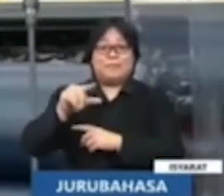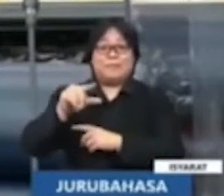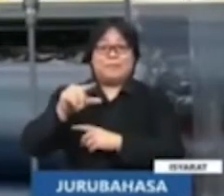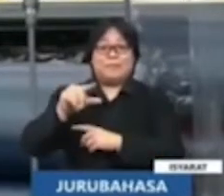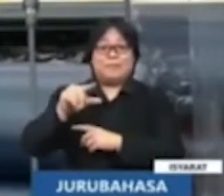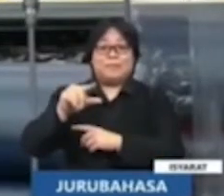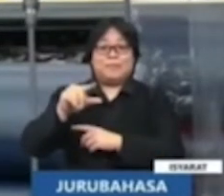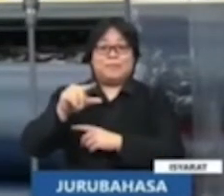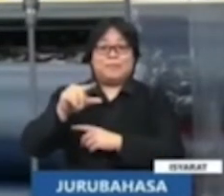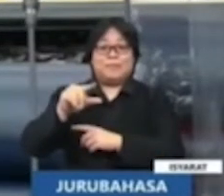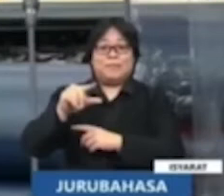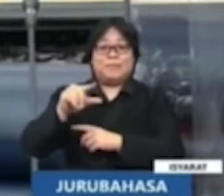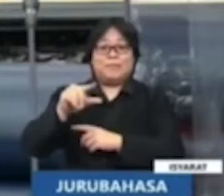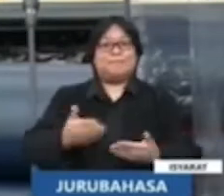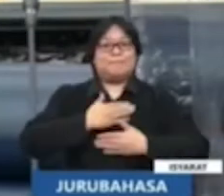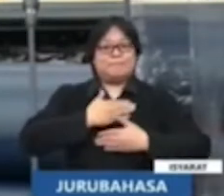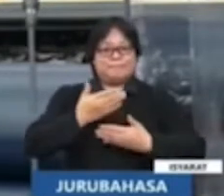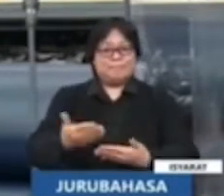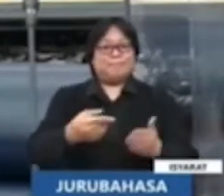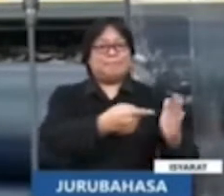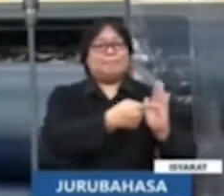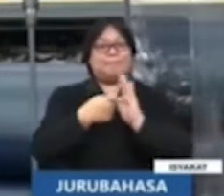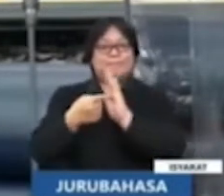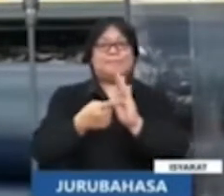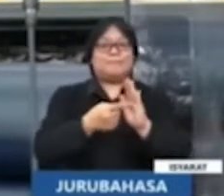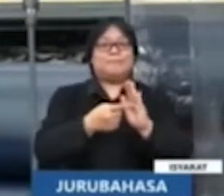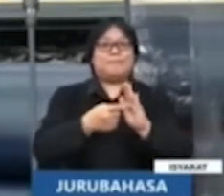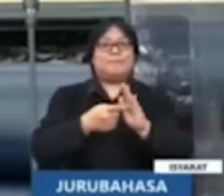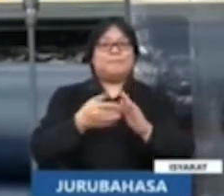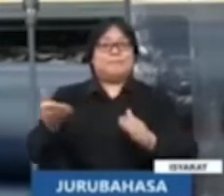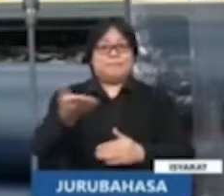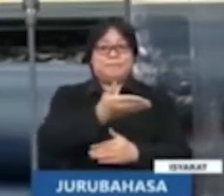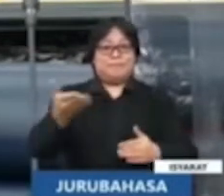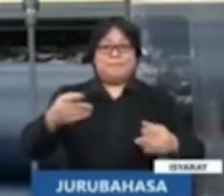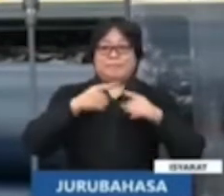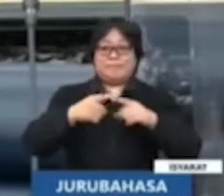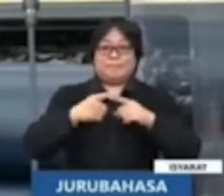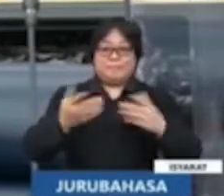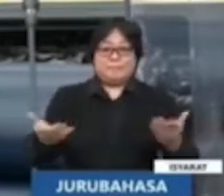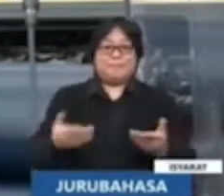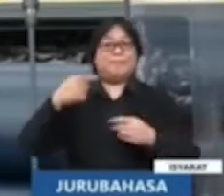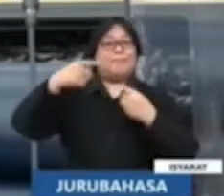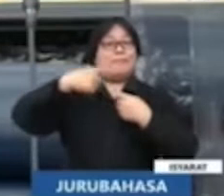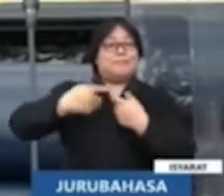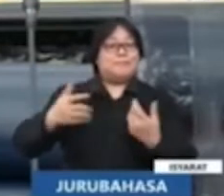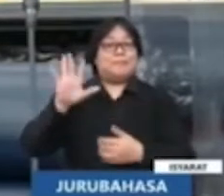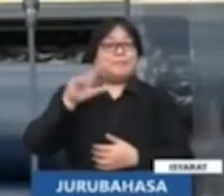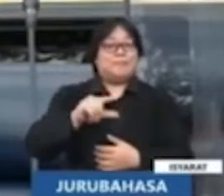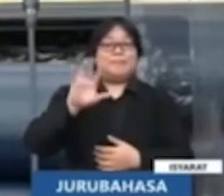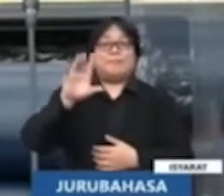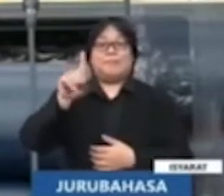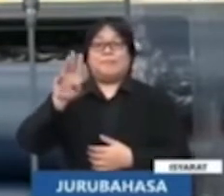kerajaan mengalu-alukan keprihatinan dan yang ditunjukkan oleh para ahli dewan ke atas pelaksanaan rangkaian 5G oleh